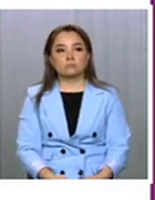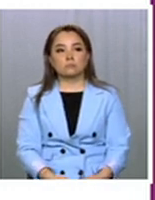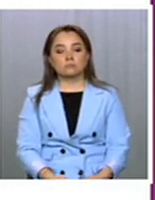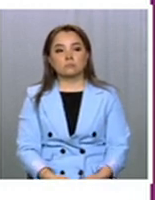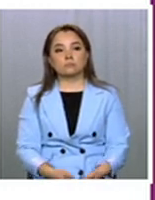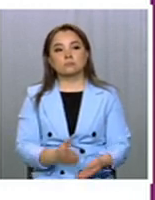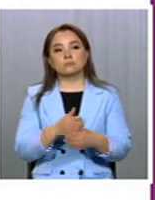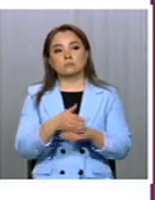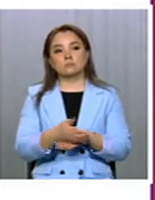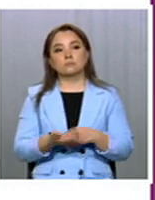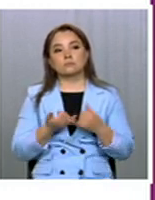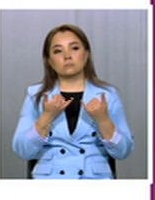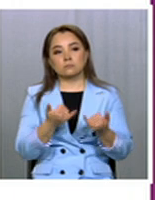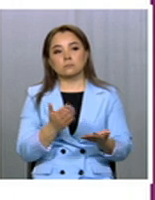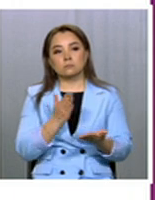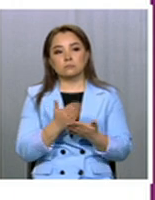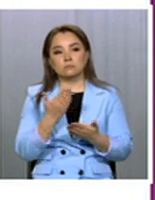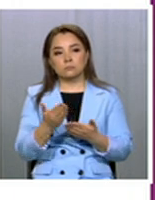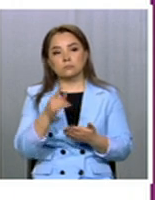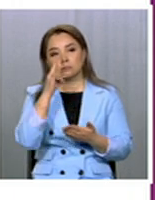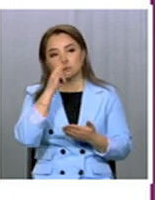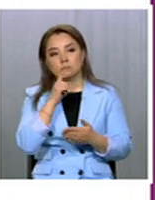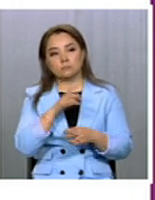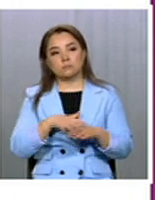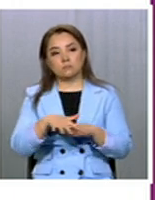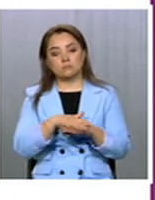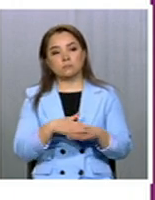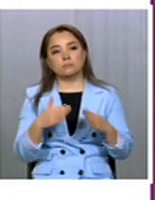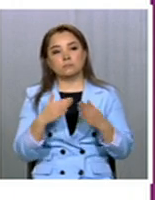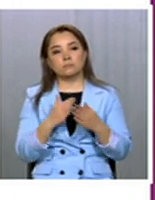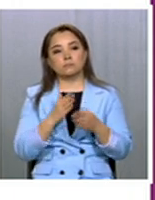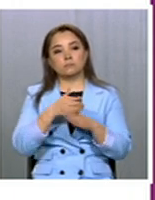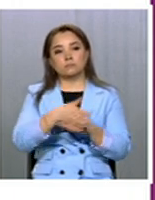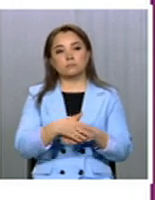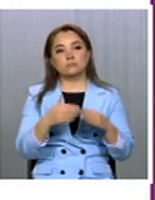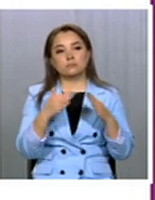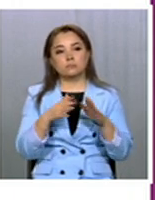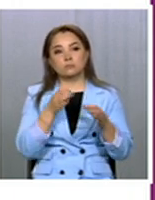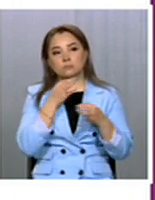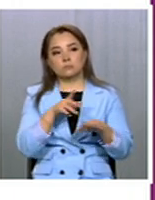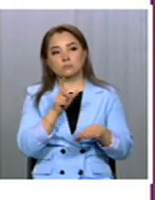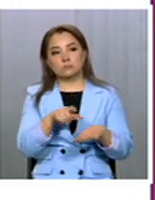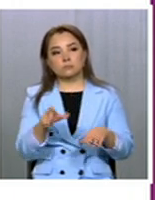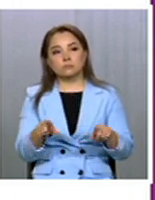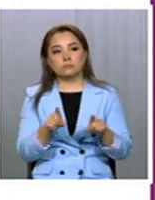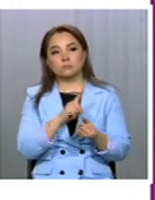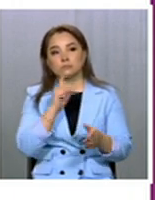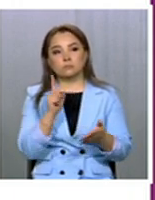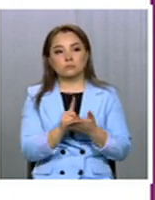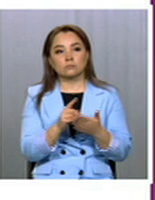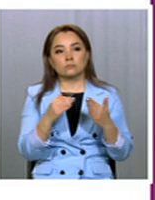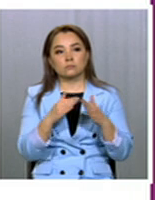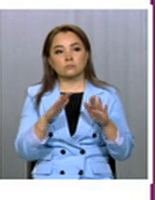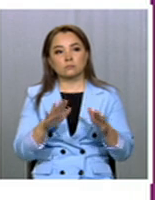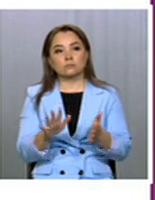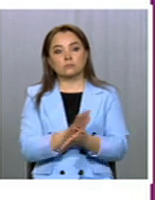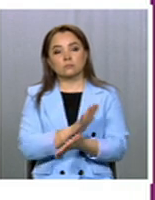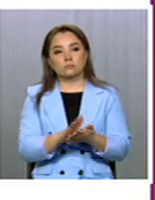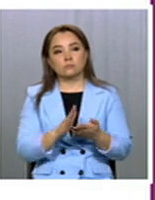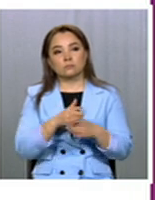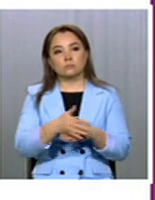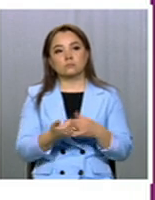Қонақ жайлылық. Қазақтарда үйіне келген, кез келген адамға міндетті түрде тегін қонағасы